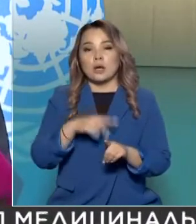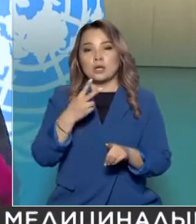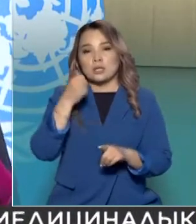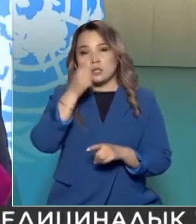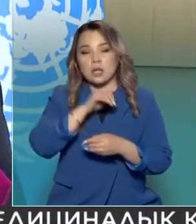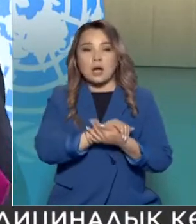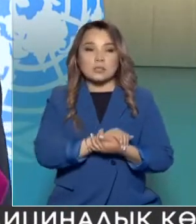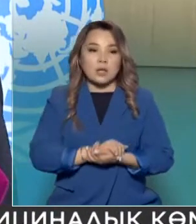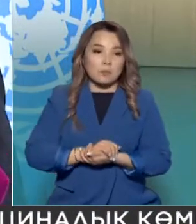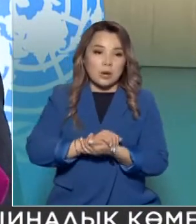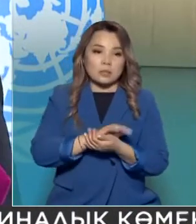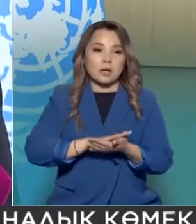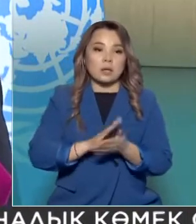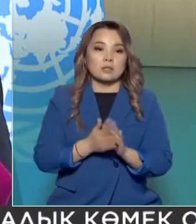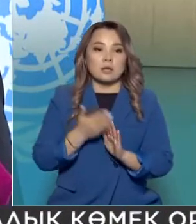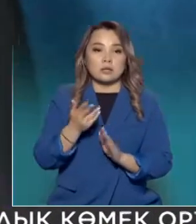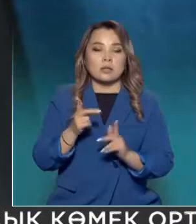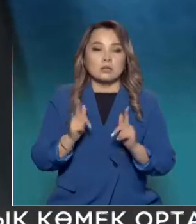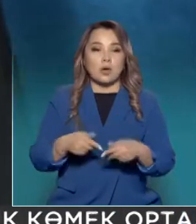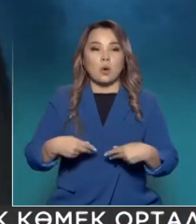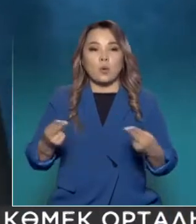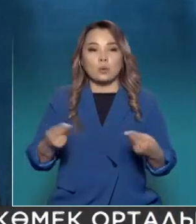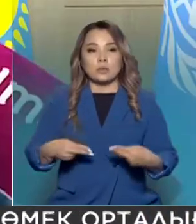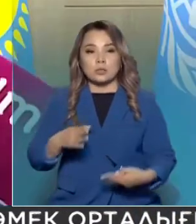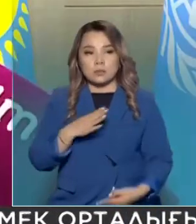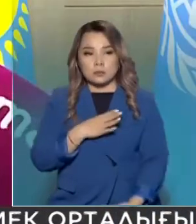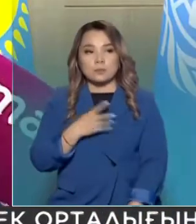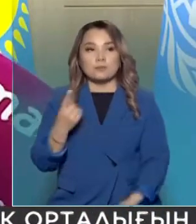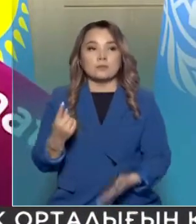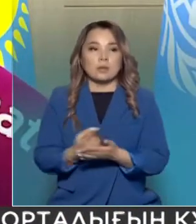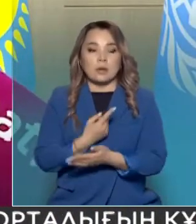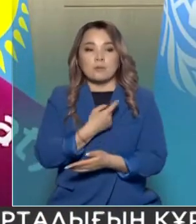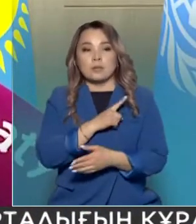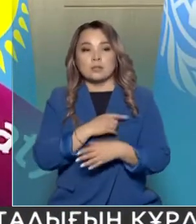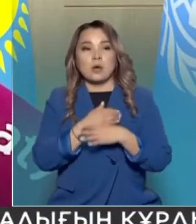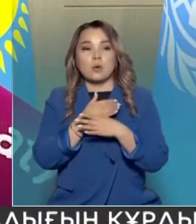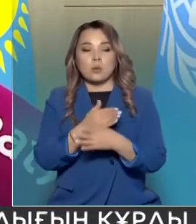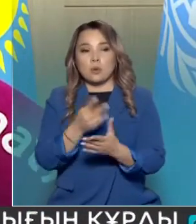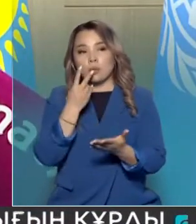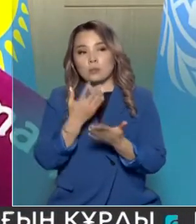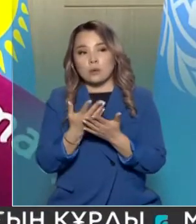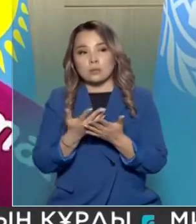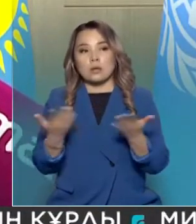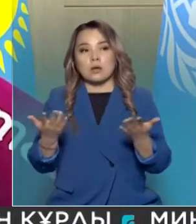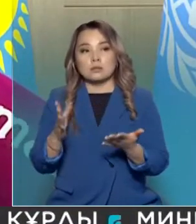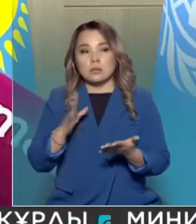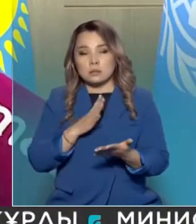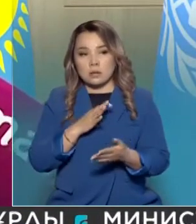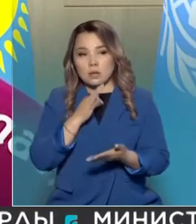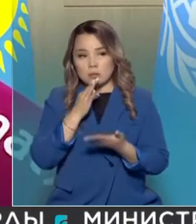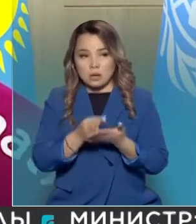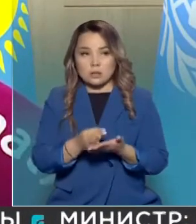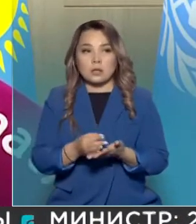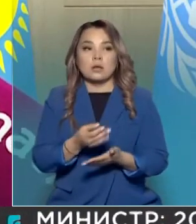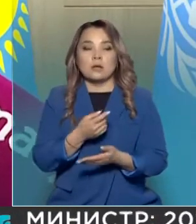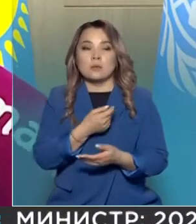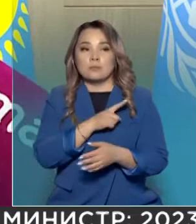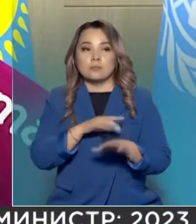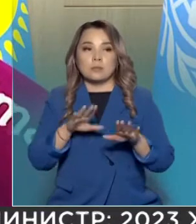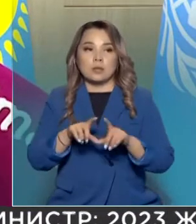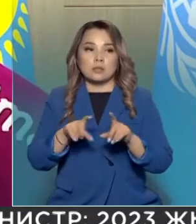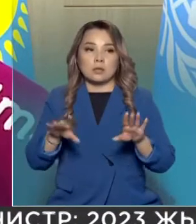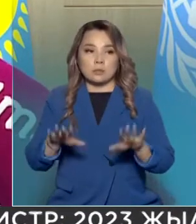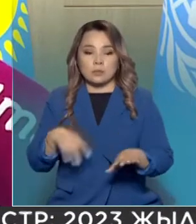жылдық ынтымақтастық туралы келісімге қол қойдық. Алғашқы медициналық көмекті қалай көрсету керек? Емхана жүзінде